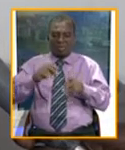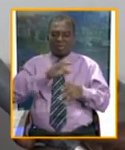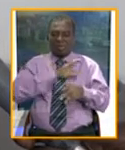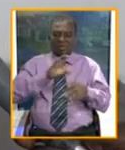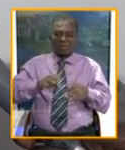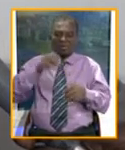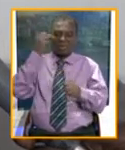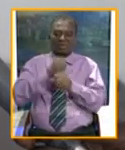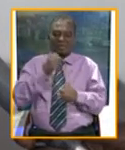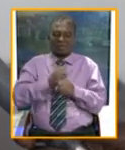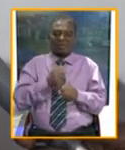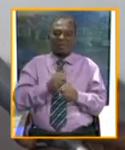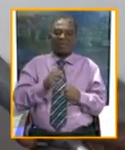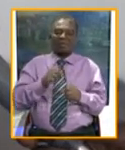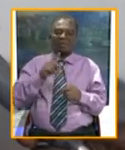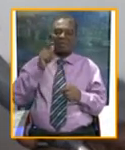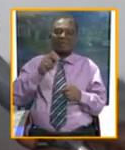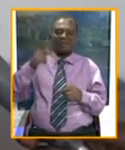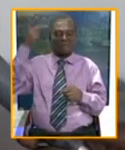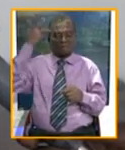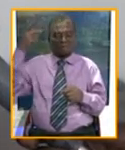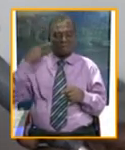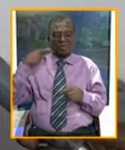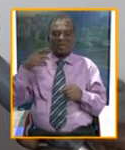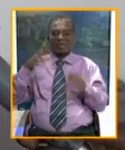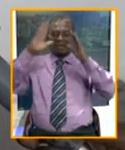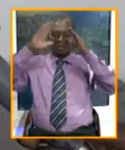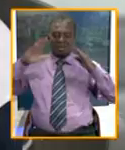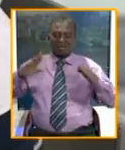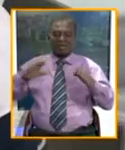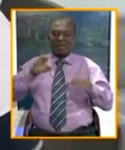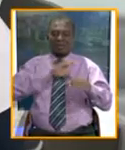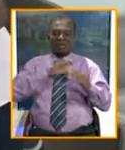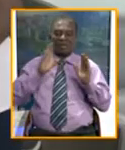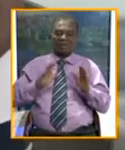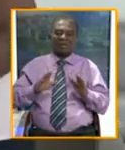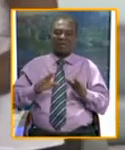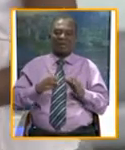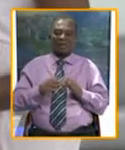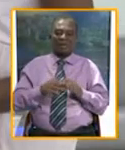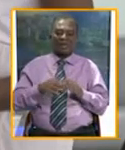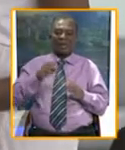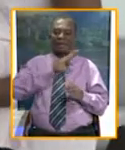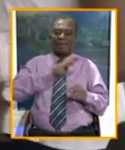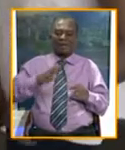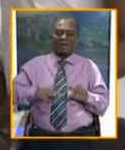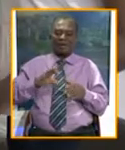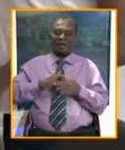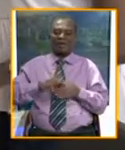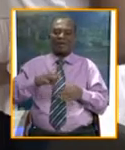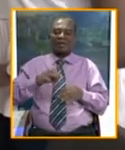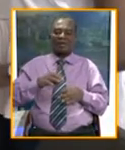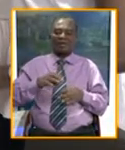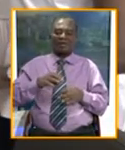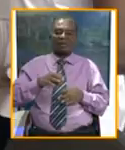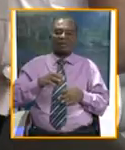fonctionner, c'est-à-dire les préfectures, les sous-préfectures, les commissariats. Nassine Batouré, maire de la commune d'Odiéné et premier